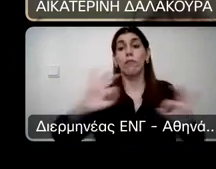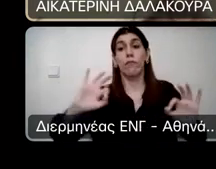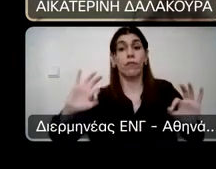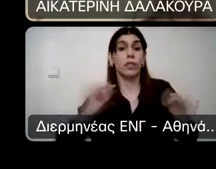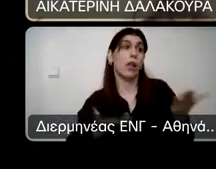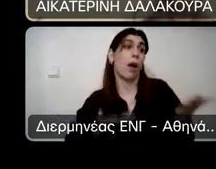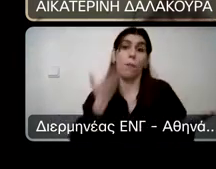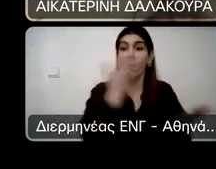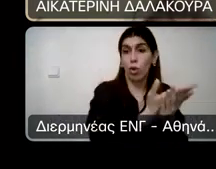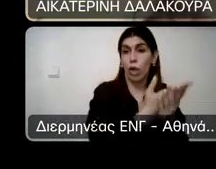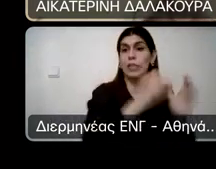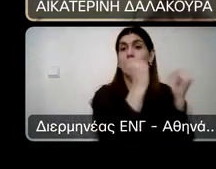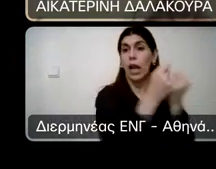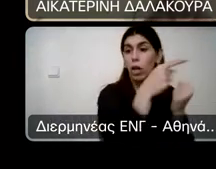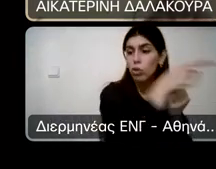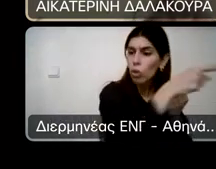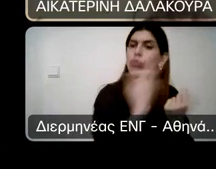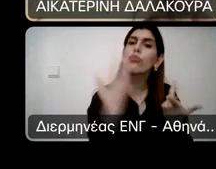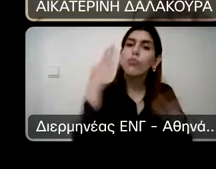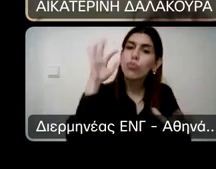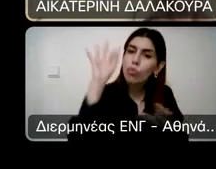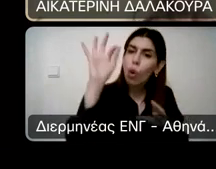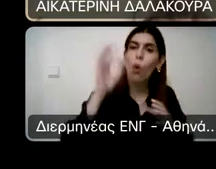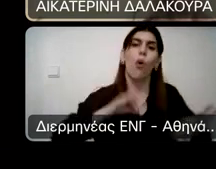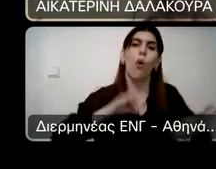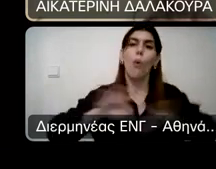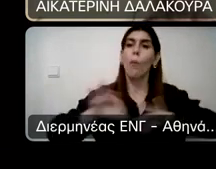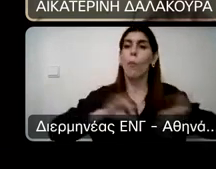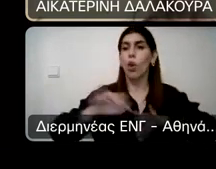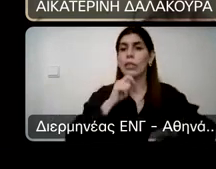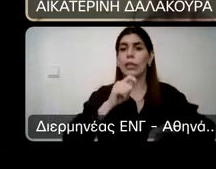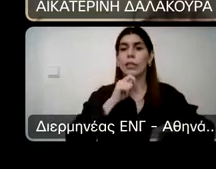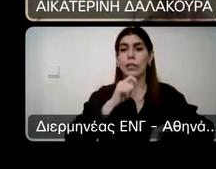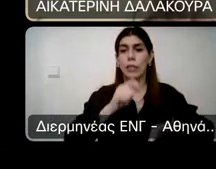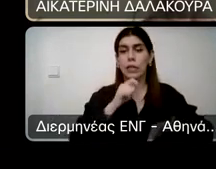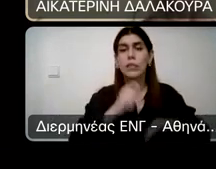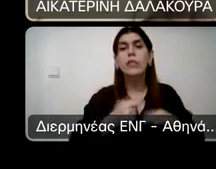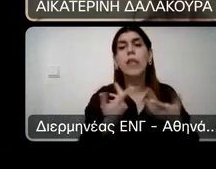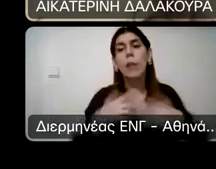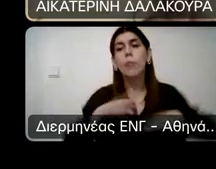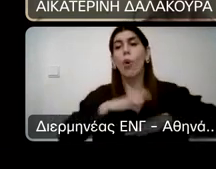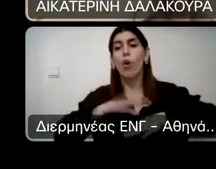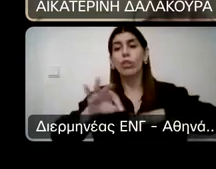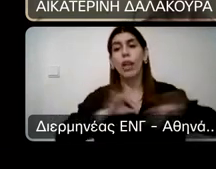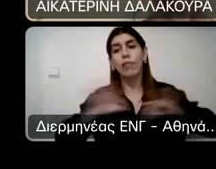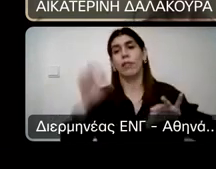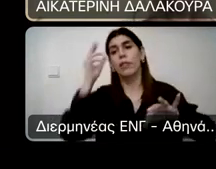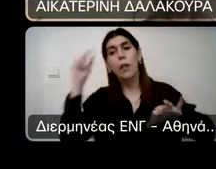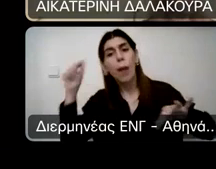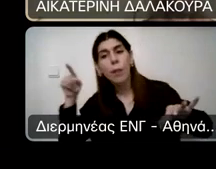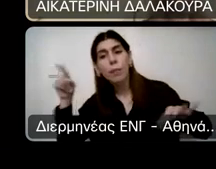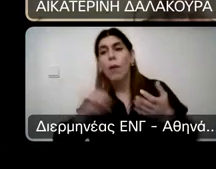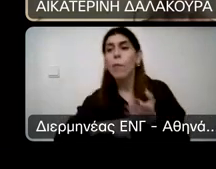Σύγκλιτο, ανέλαβαν το ρόλο της διαμόρφωσης των πολιτικών και συγκεκριμενοποίησης των στρατηγικών των ιδρυμάτων για την προαγωγή